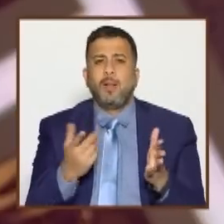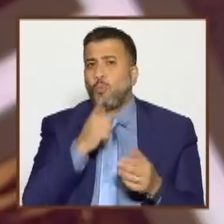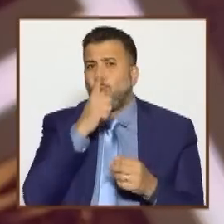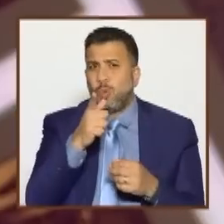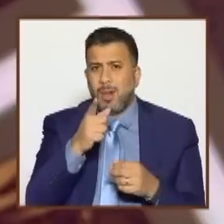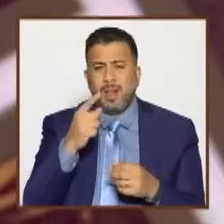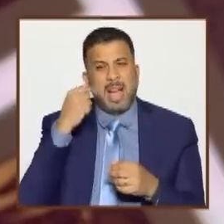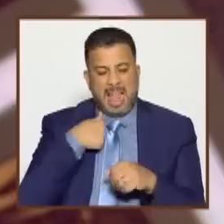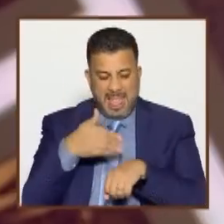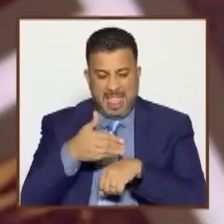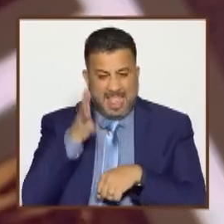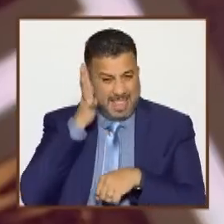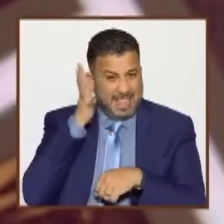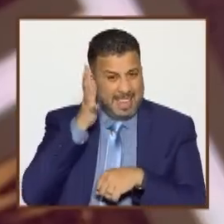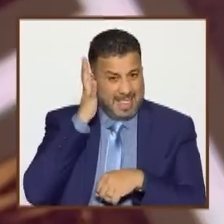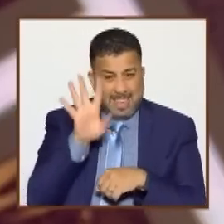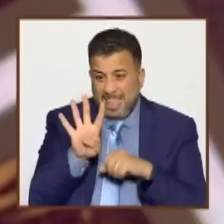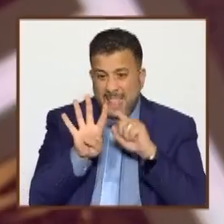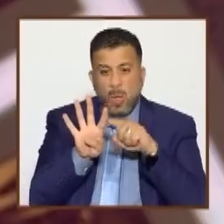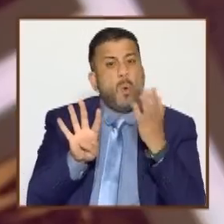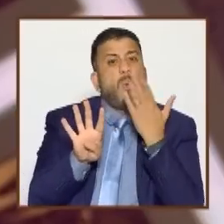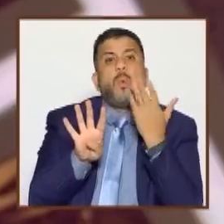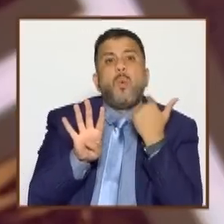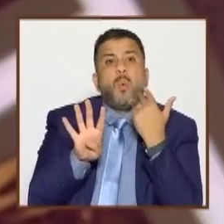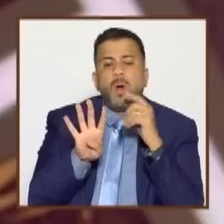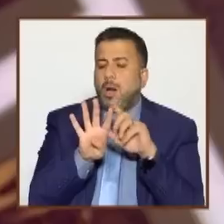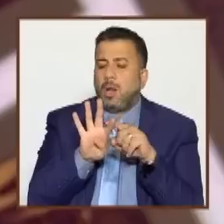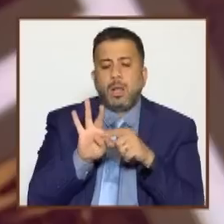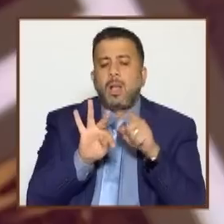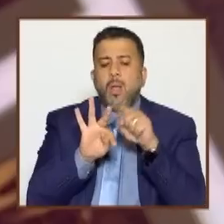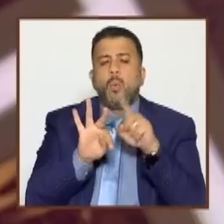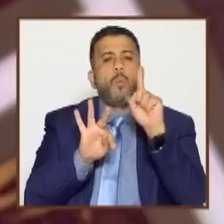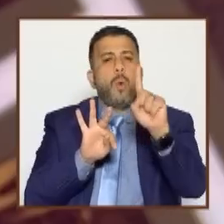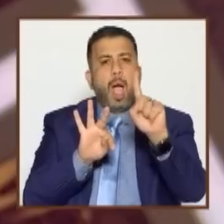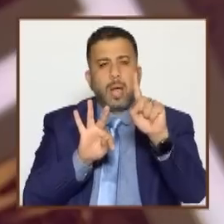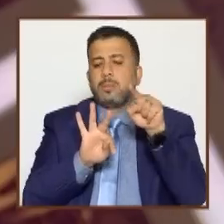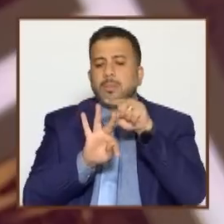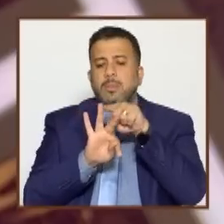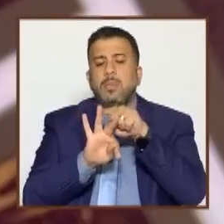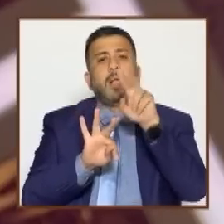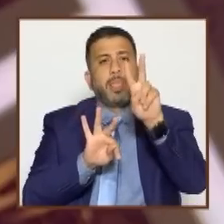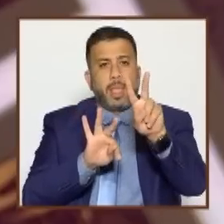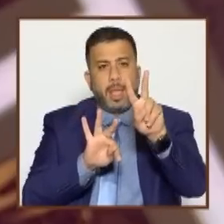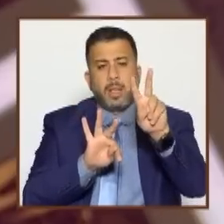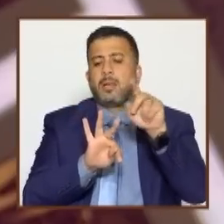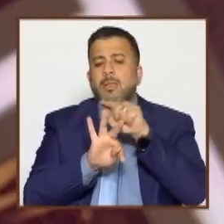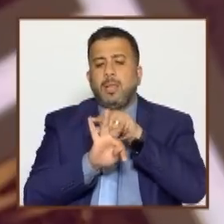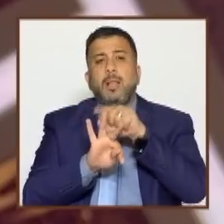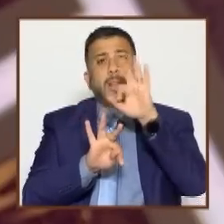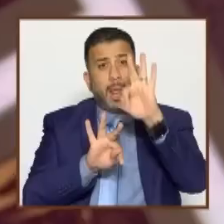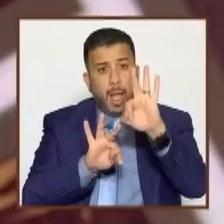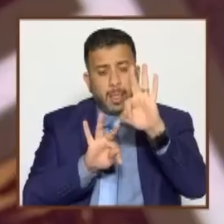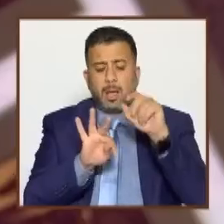من أقوال أهل العلم أن ما يدركه المصلي هو أول الصلاة. أنت الآن أدركت الإمام في